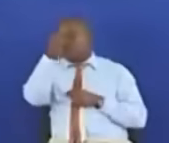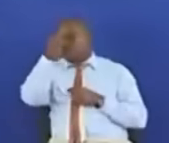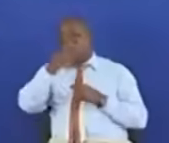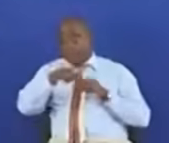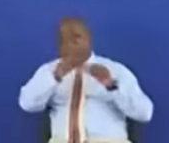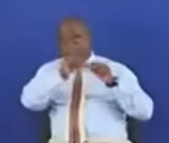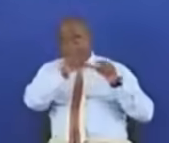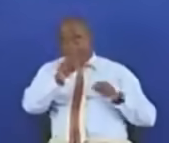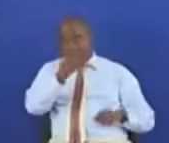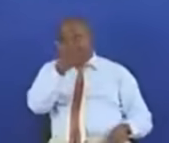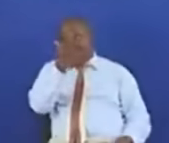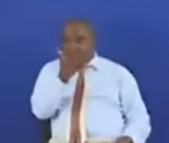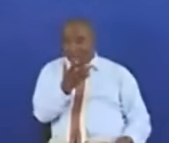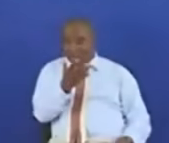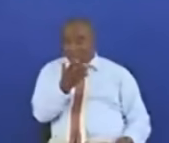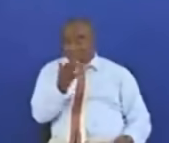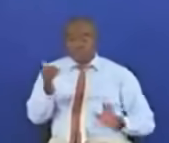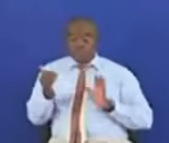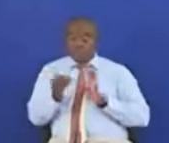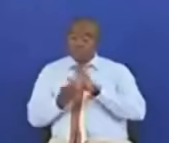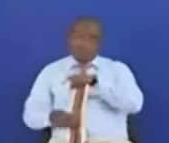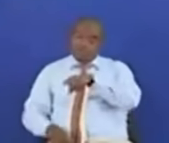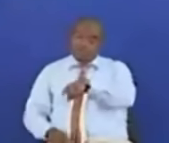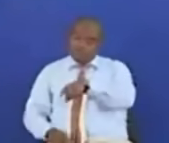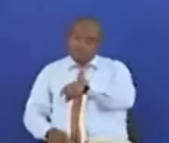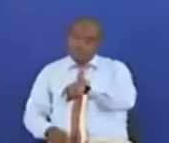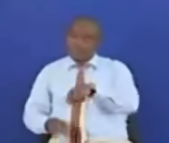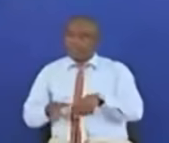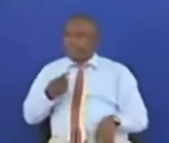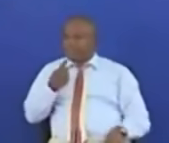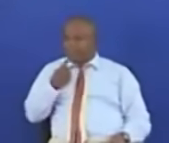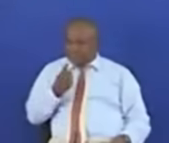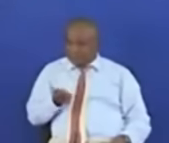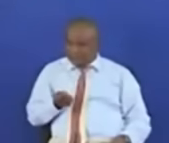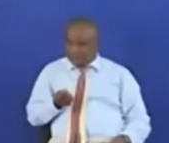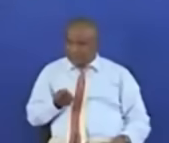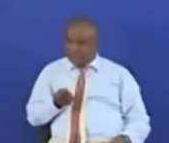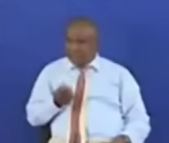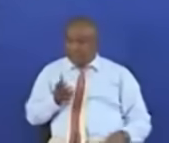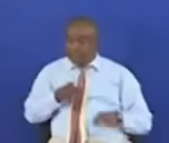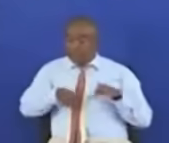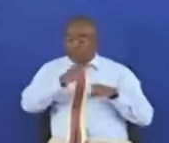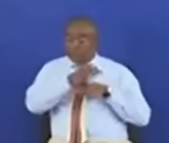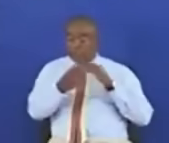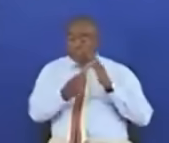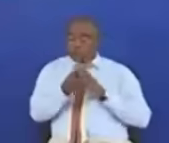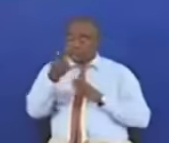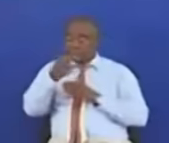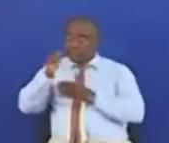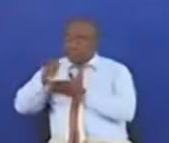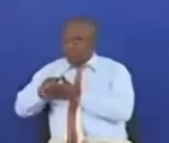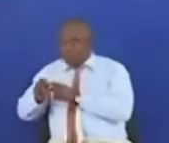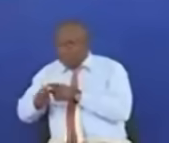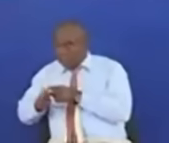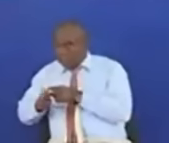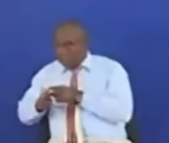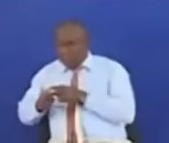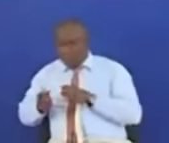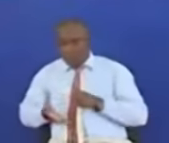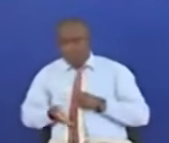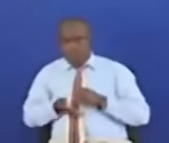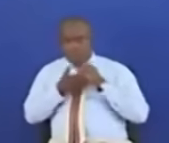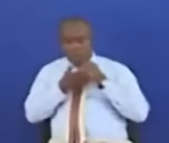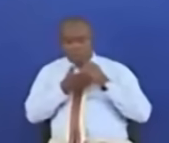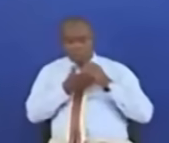ibara ndogo ya tatu ya sheria hii inasema mwenyekiti akitoka upande wa Tanzania bara, makamu